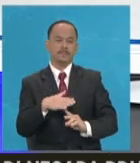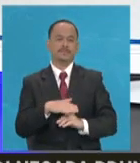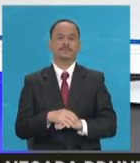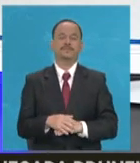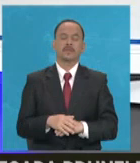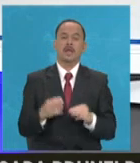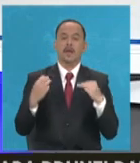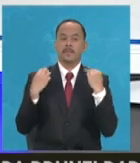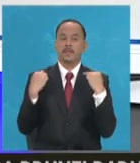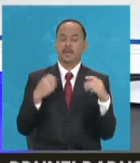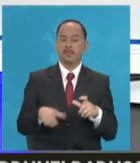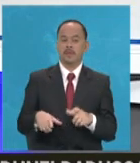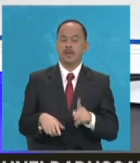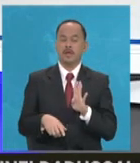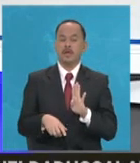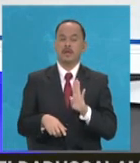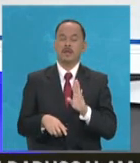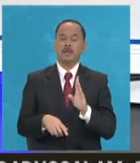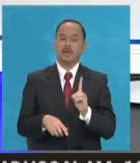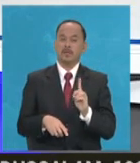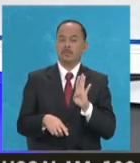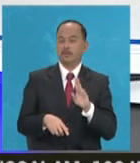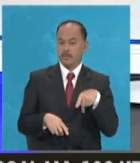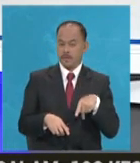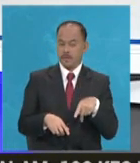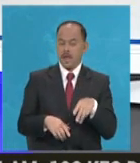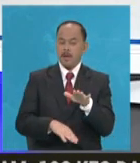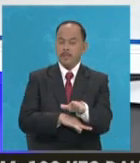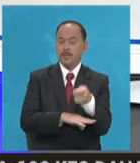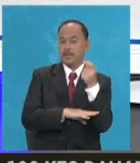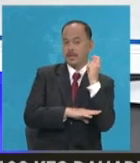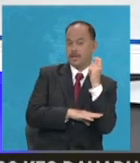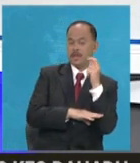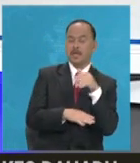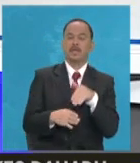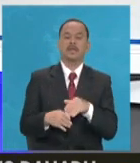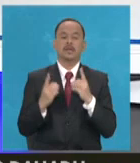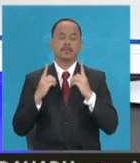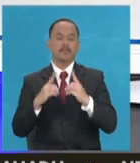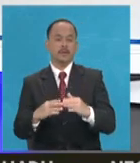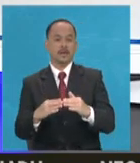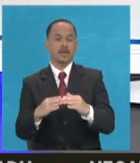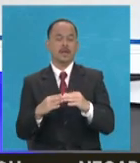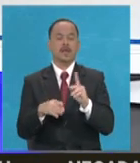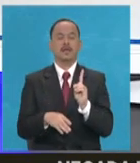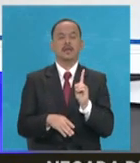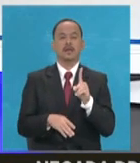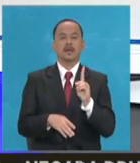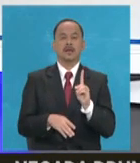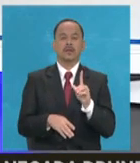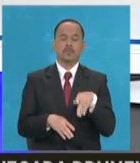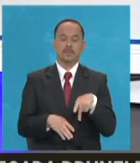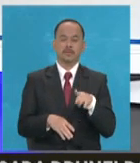majelis anjuran dewan bahasa dan pustaka itu diadakan petang tadi di balai sermayudha dewan bahasa dan